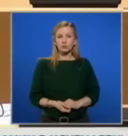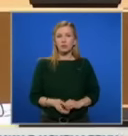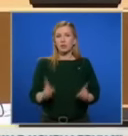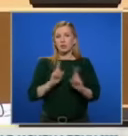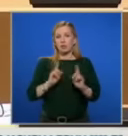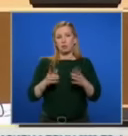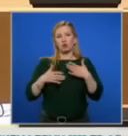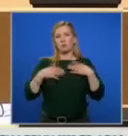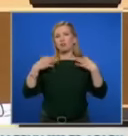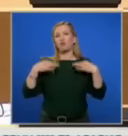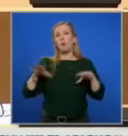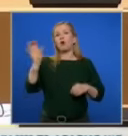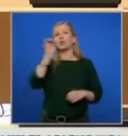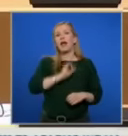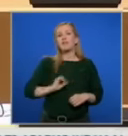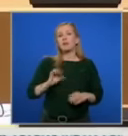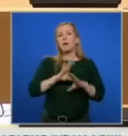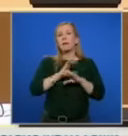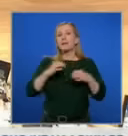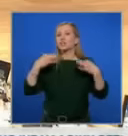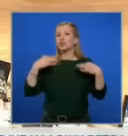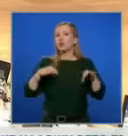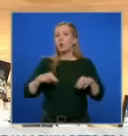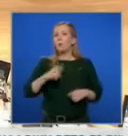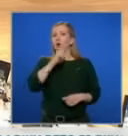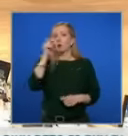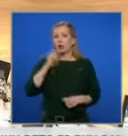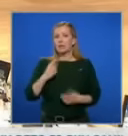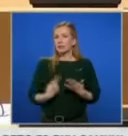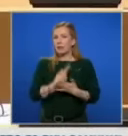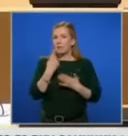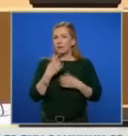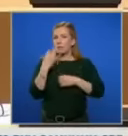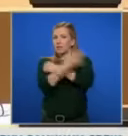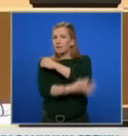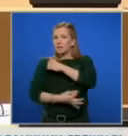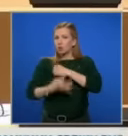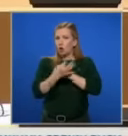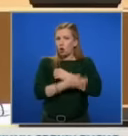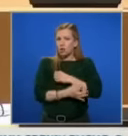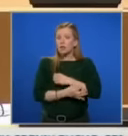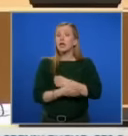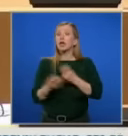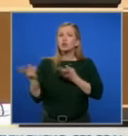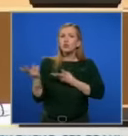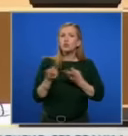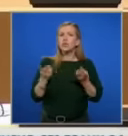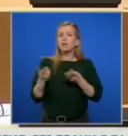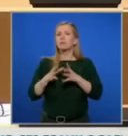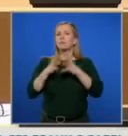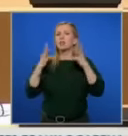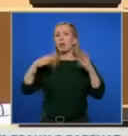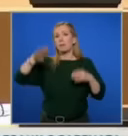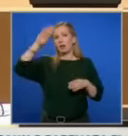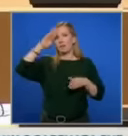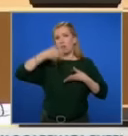Не може да има свободна Европа без свободна Украина. За първи път в историята Европейският съюз доставя мащабна и постоянна военна помощ. И заедно